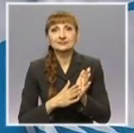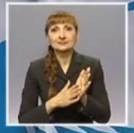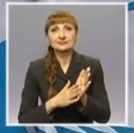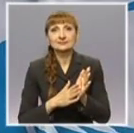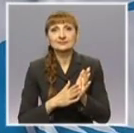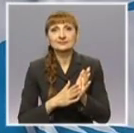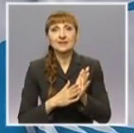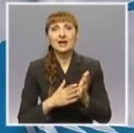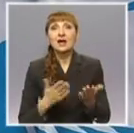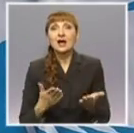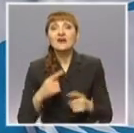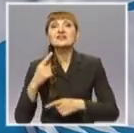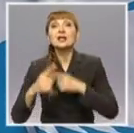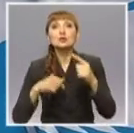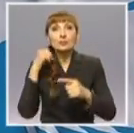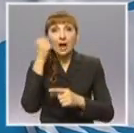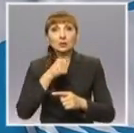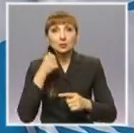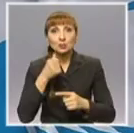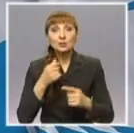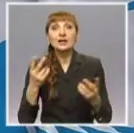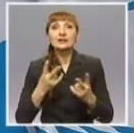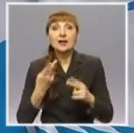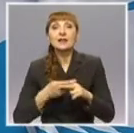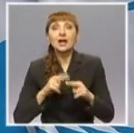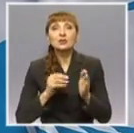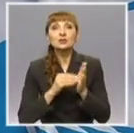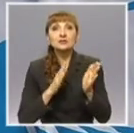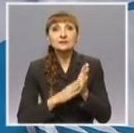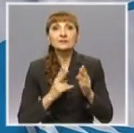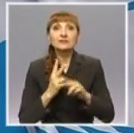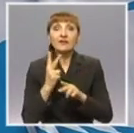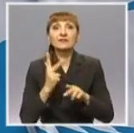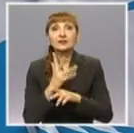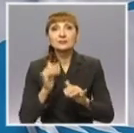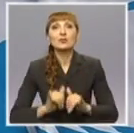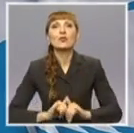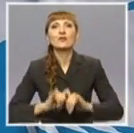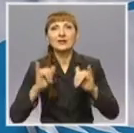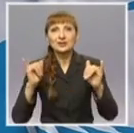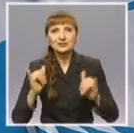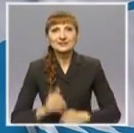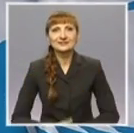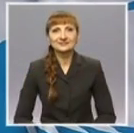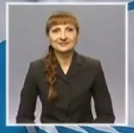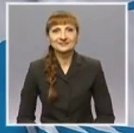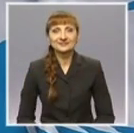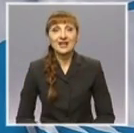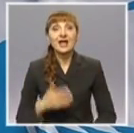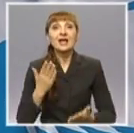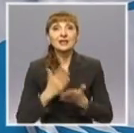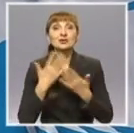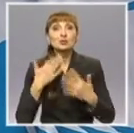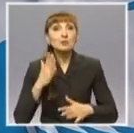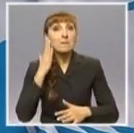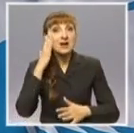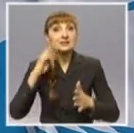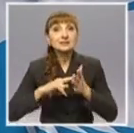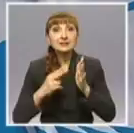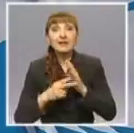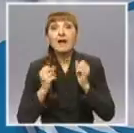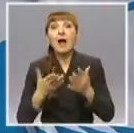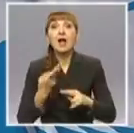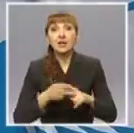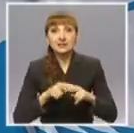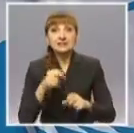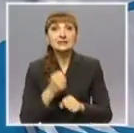показатель. В следующем году надо эту цифру 2-3 раза нам перекрыть, я думаю. Есть уже мысли, как это